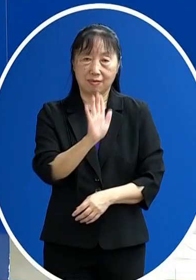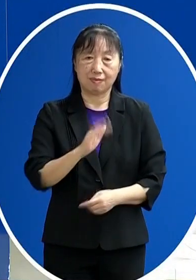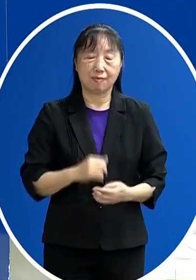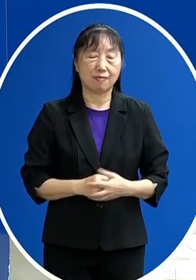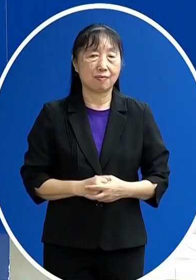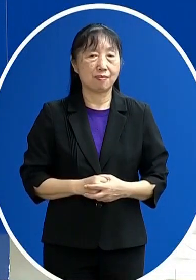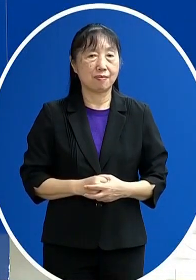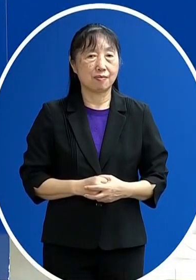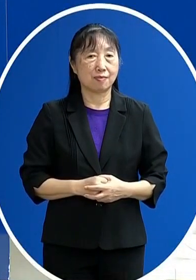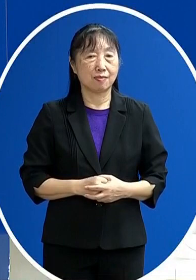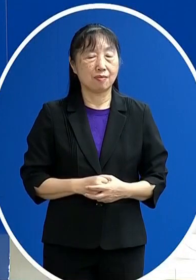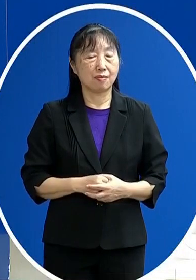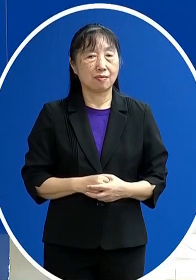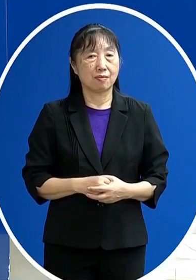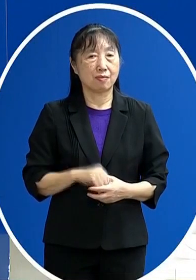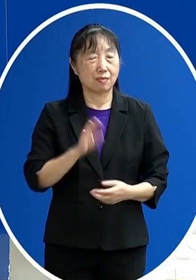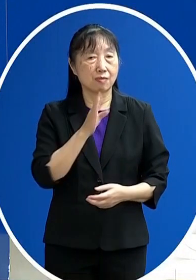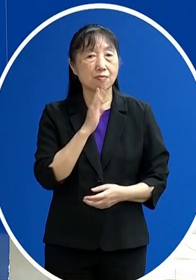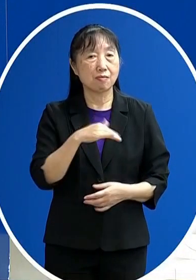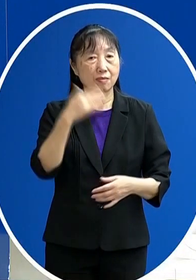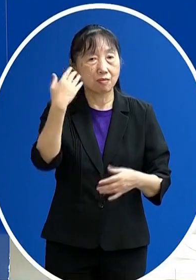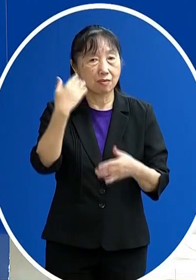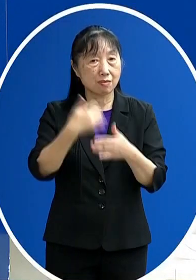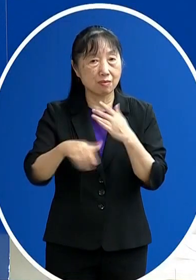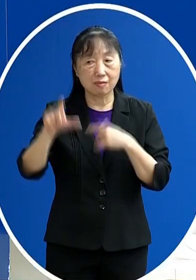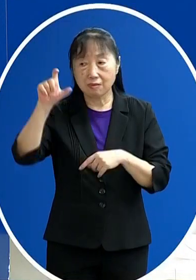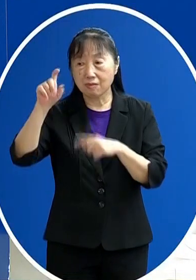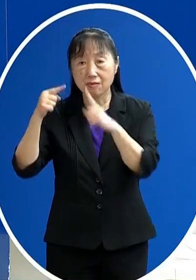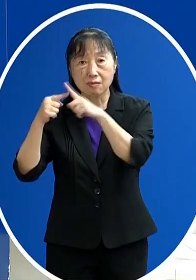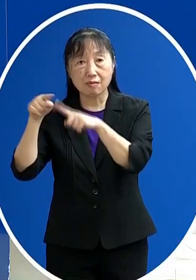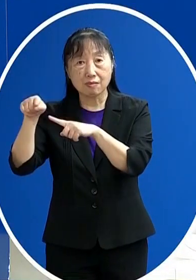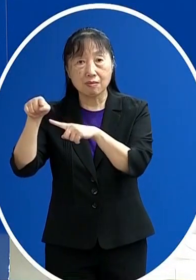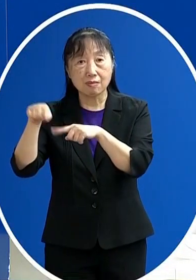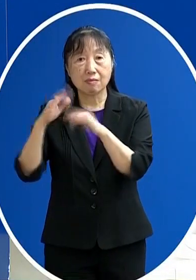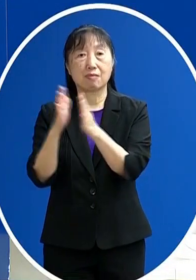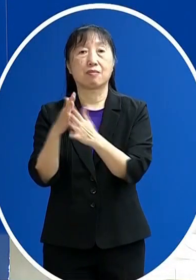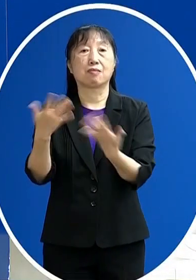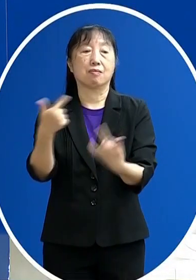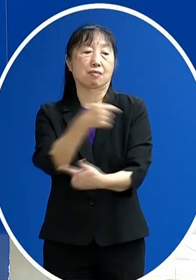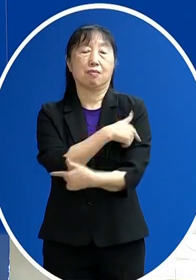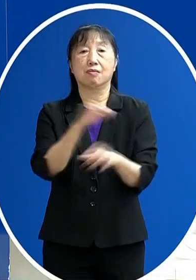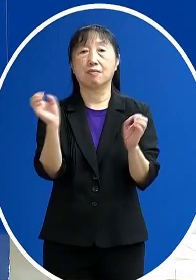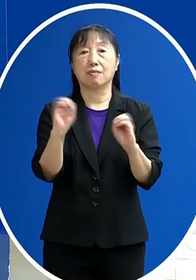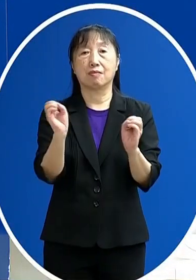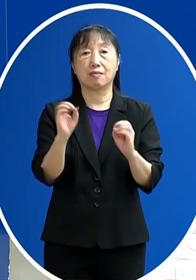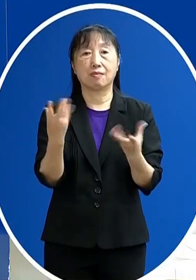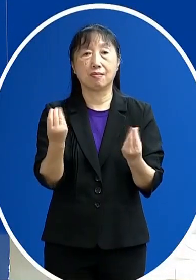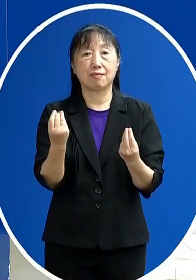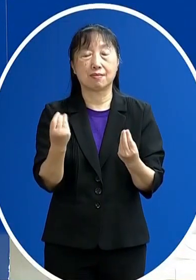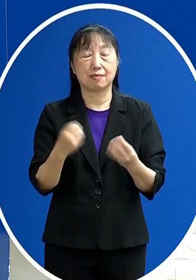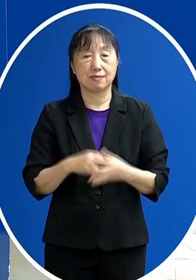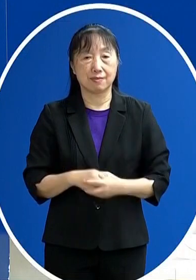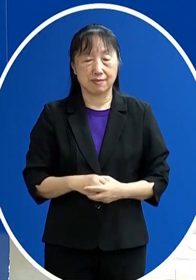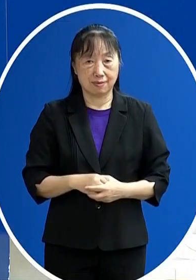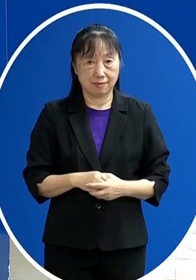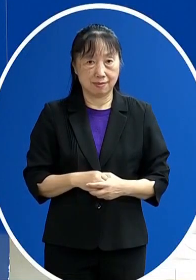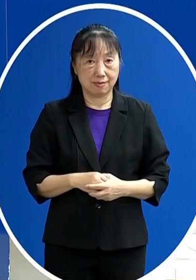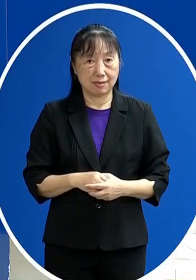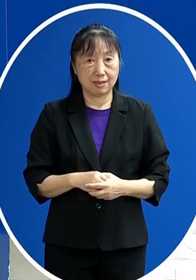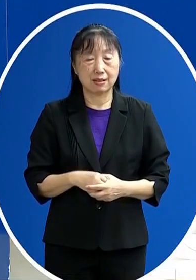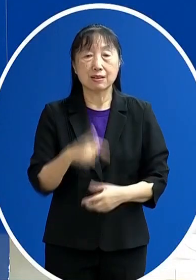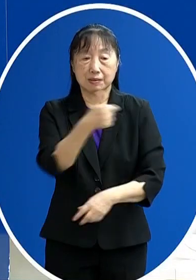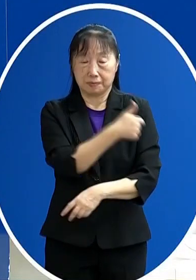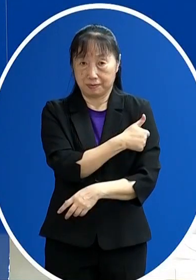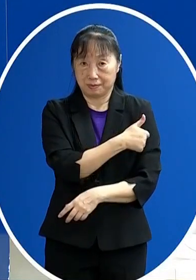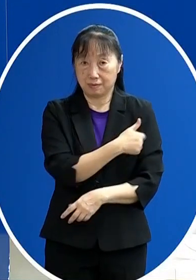不过那反过来讲，就是说还有60位的这个密室吸的小朋友是没有接种过疫苗的。那一般来讲，这个打一剂